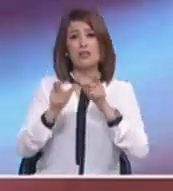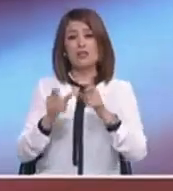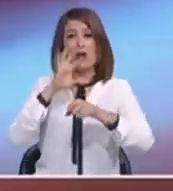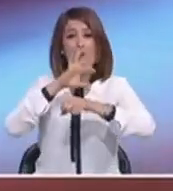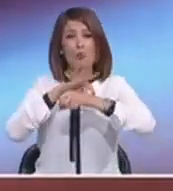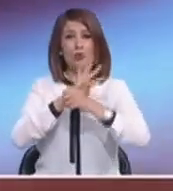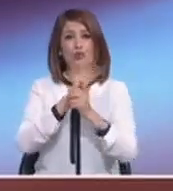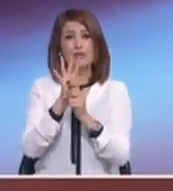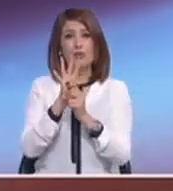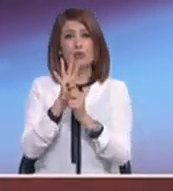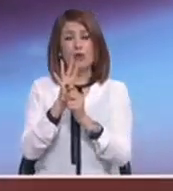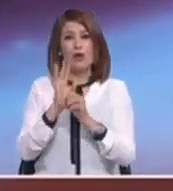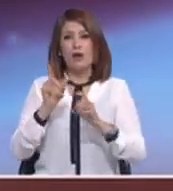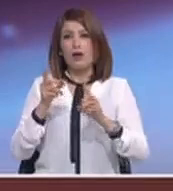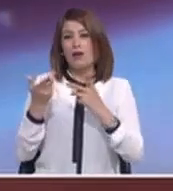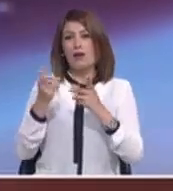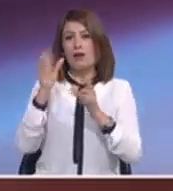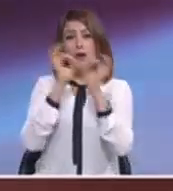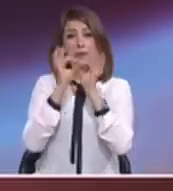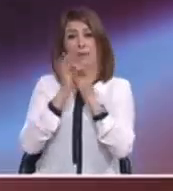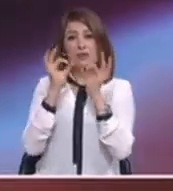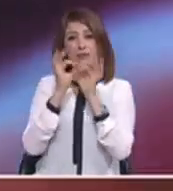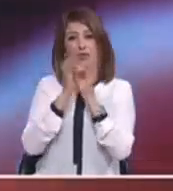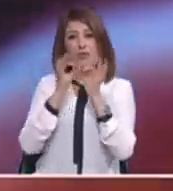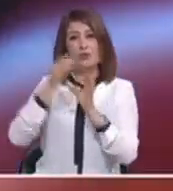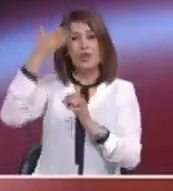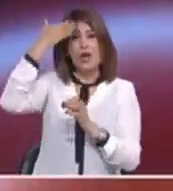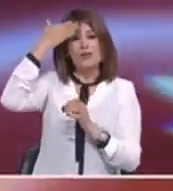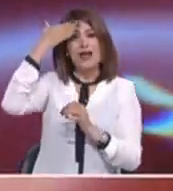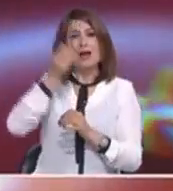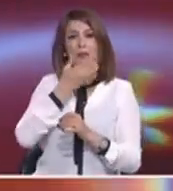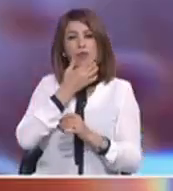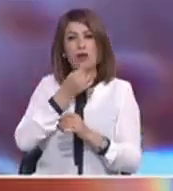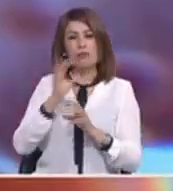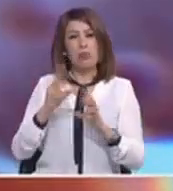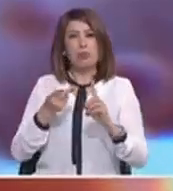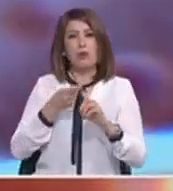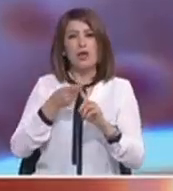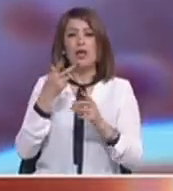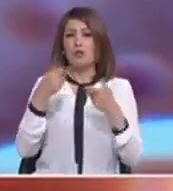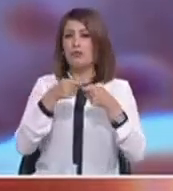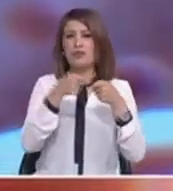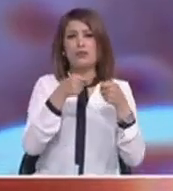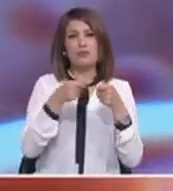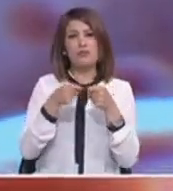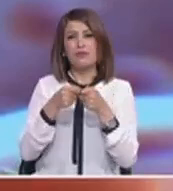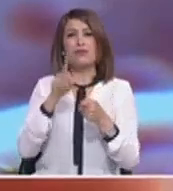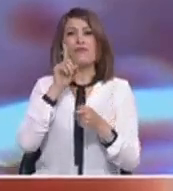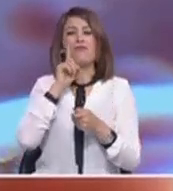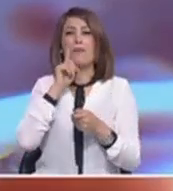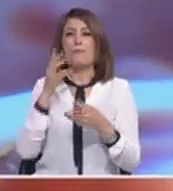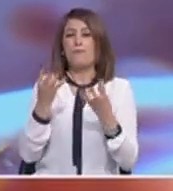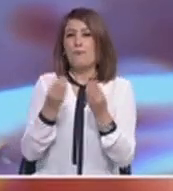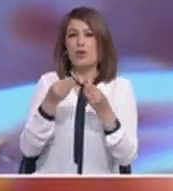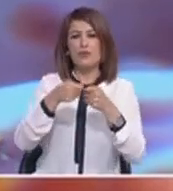تحمله ما عندهمش فيما الملك نصير اخرى احنا توليه